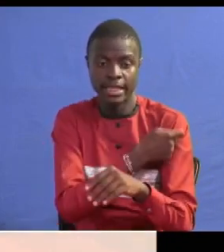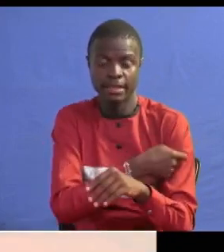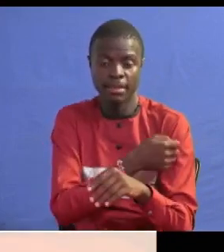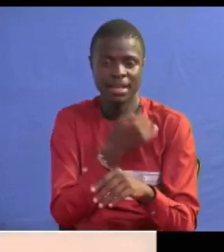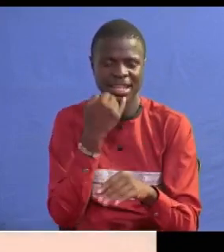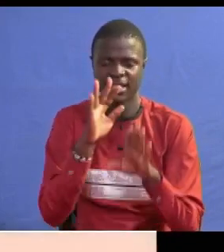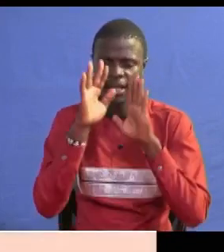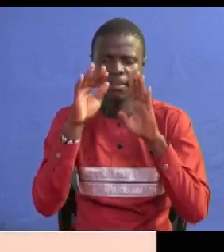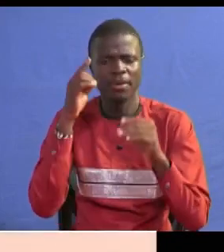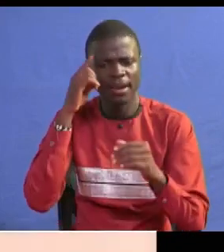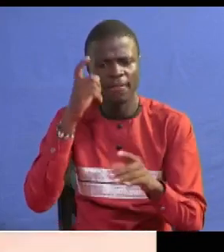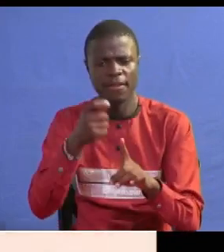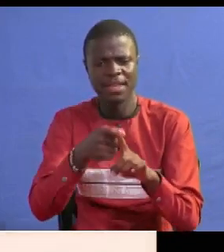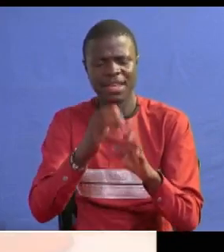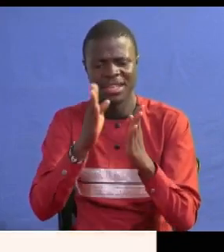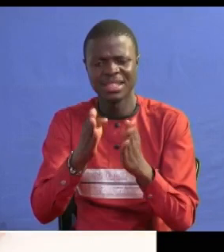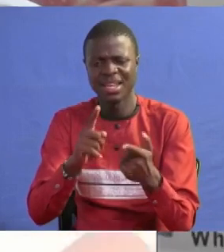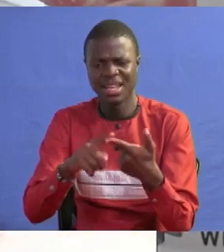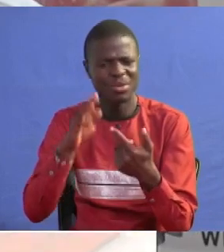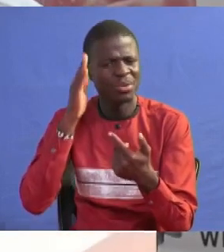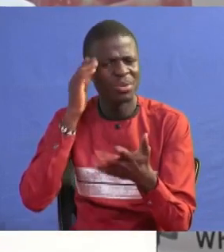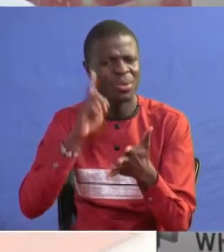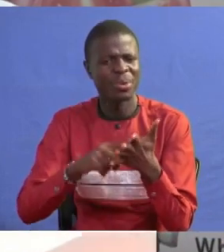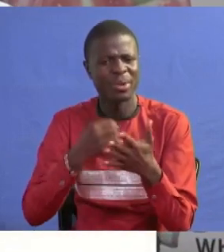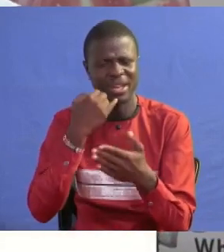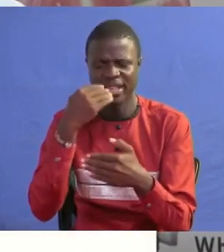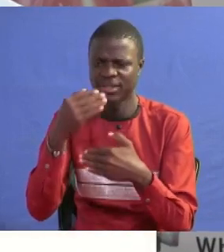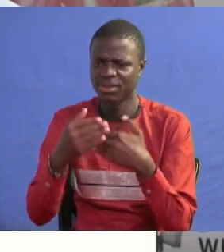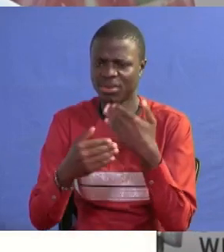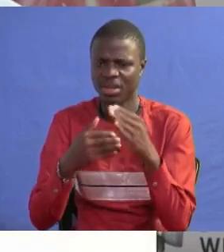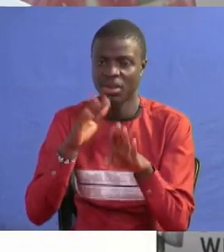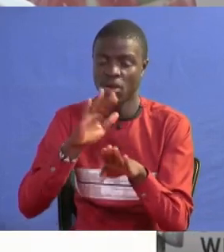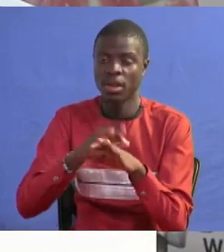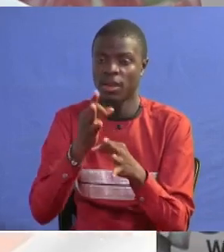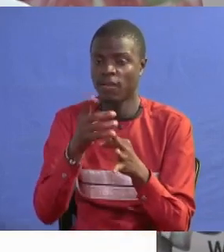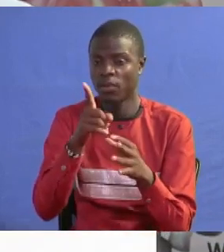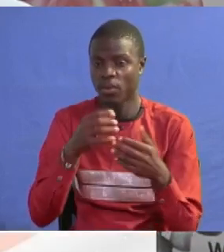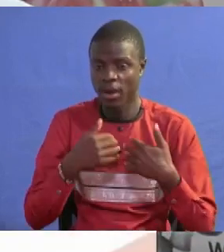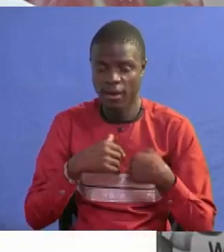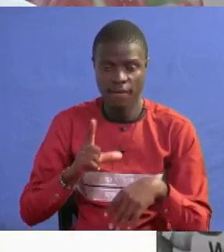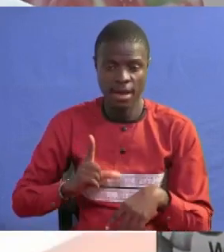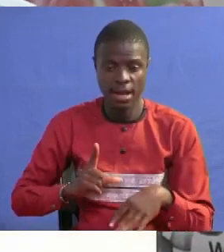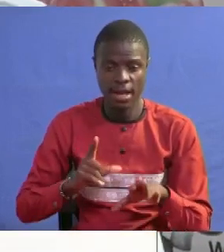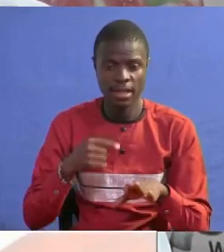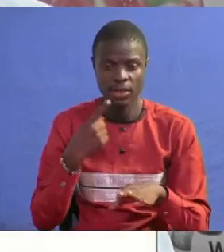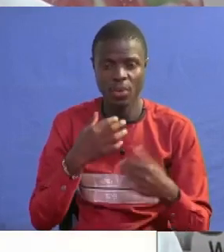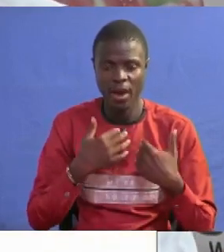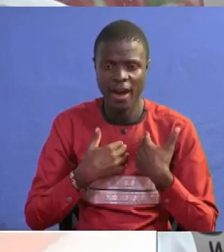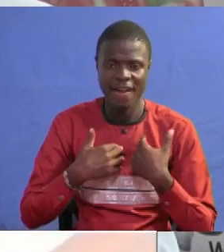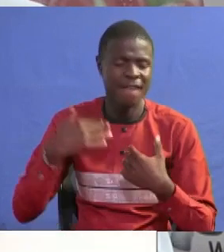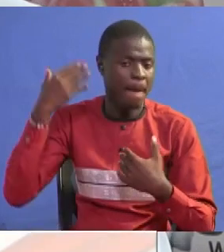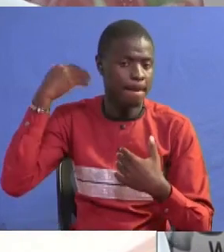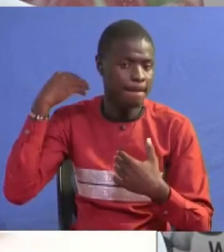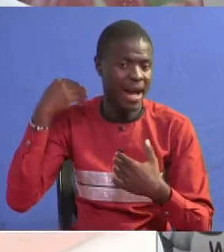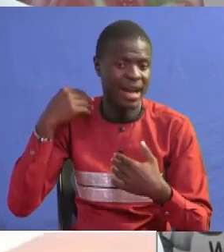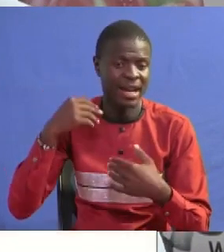au mtaalamu aweze kupata ujuzi wa hali hiyo. When you have a lady who's having issues with the hormones, pelvic pain and all this, the test that